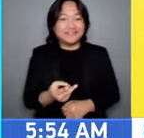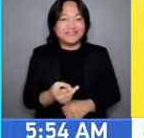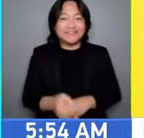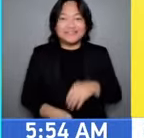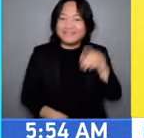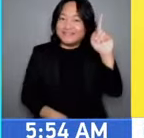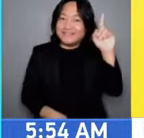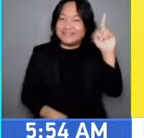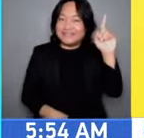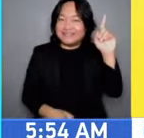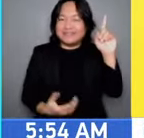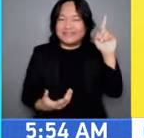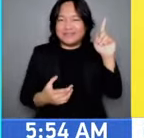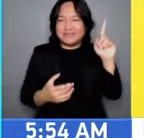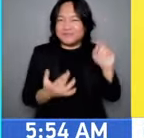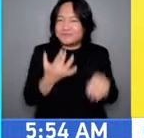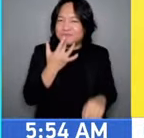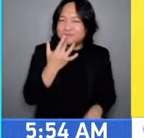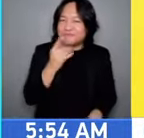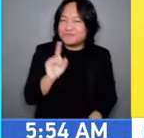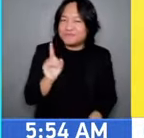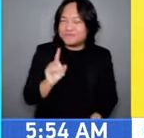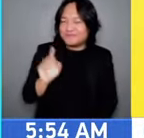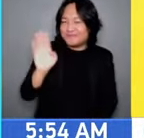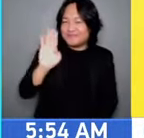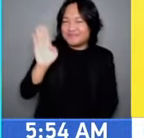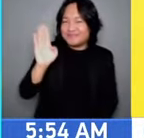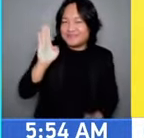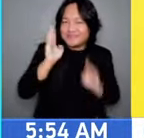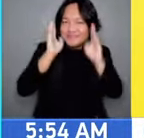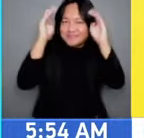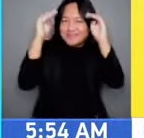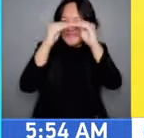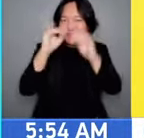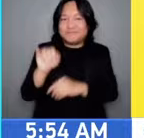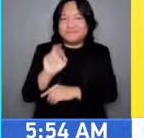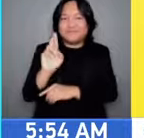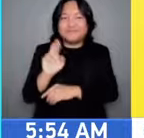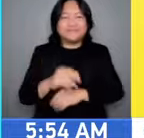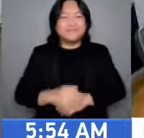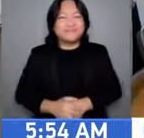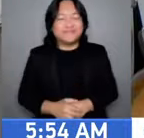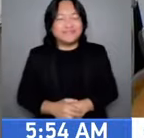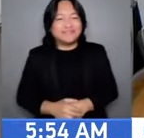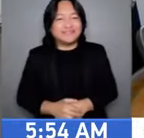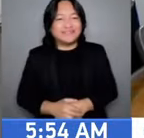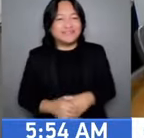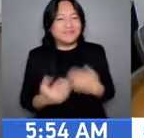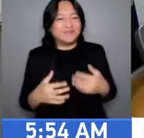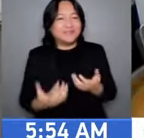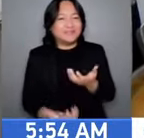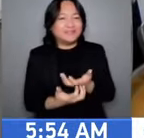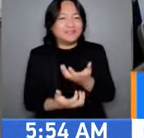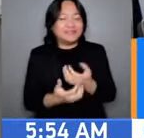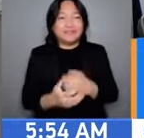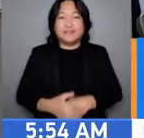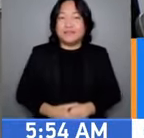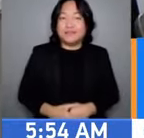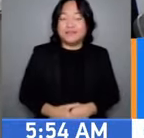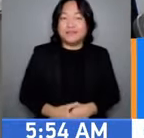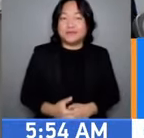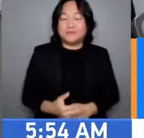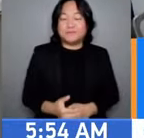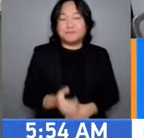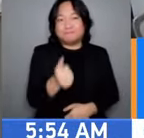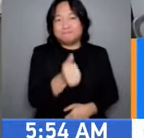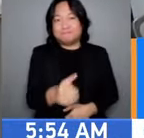yan. Hi, Chef! Brother. Ang laki nung niluluto ni Chef. A blessed morning, Brother Mateo, Ma'am Suzy.